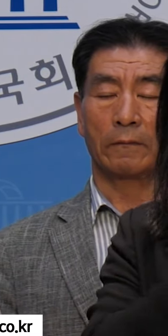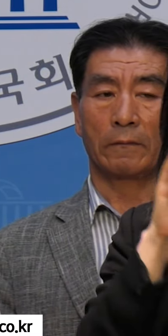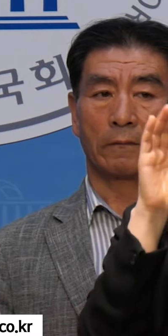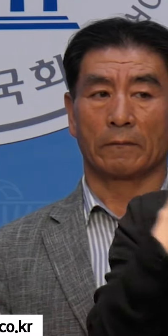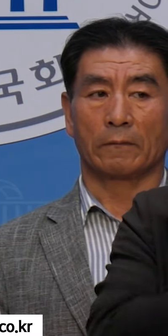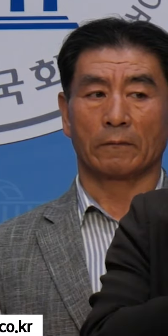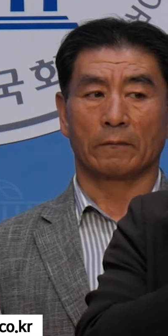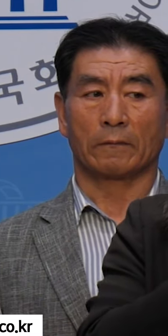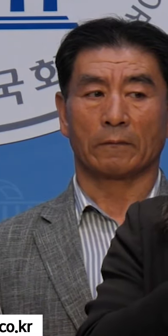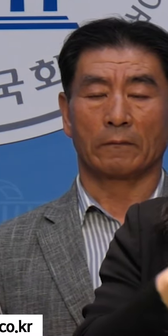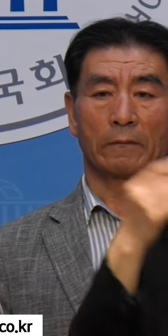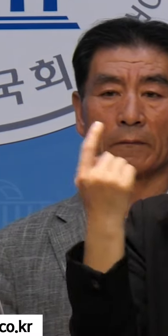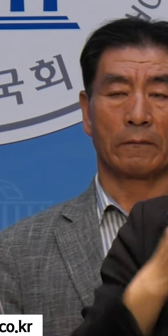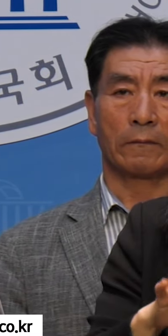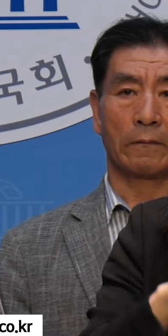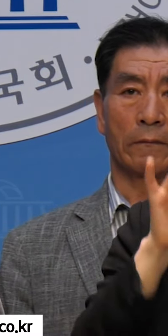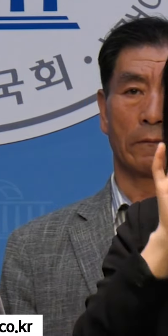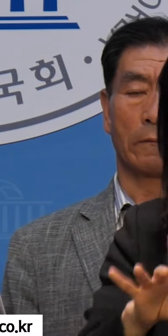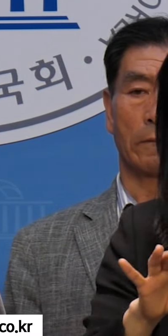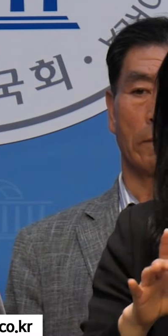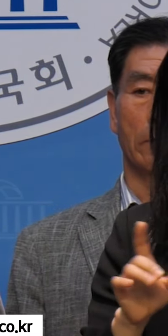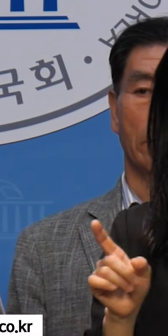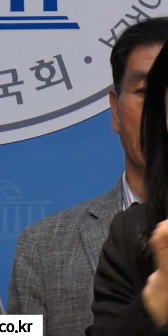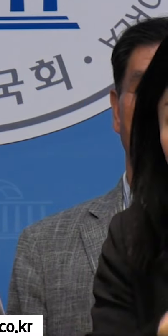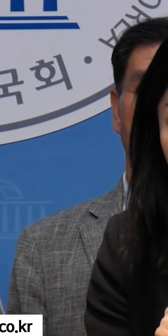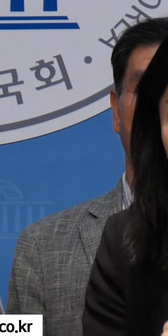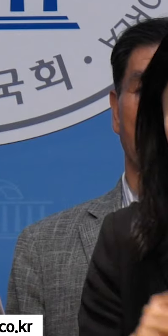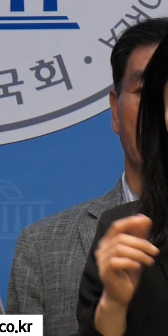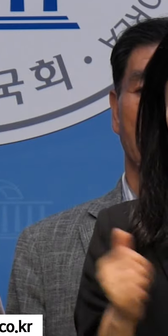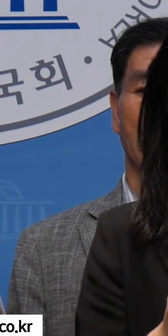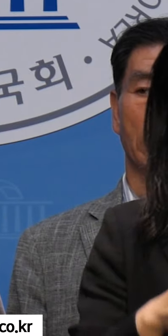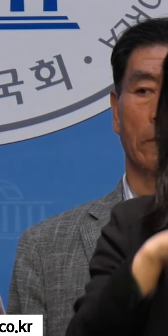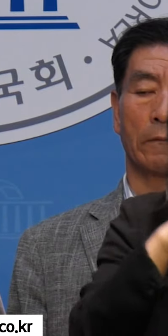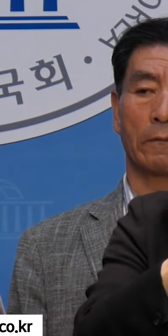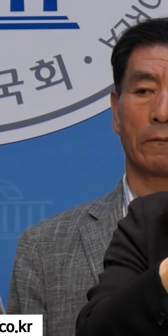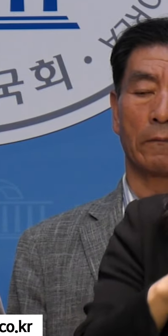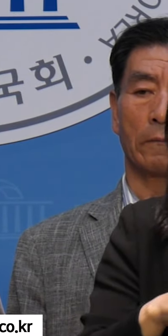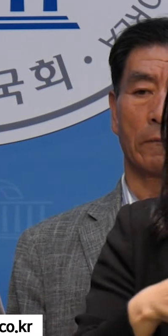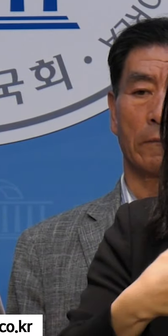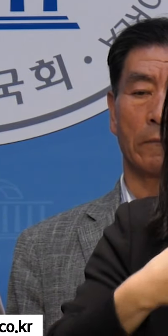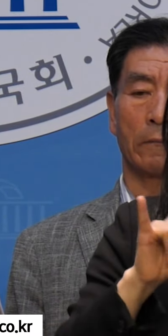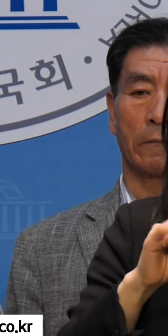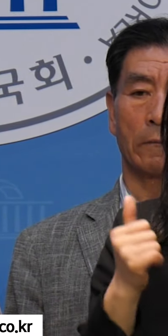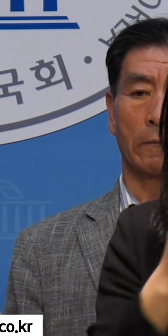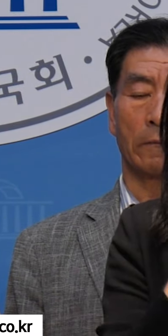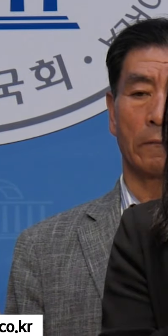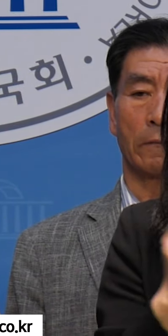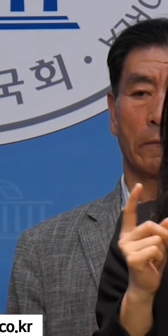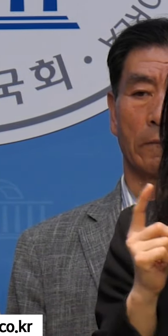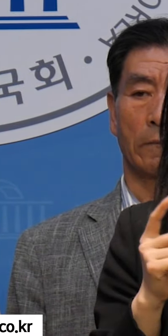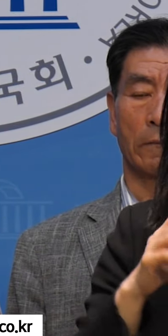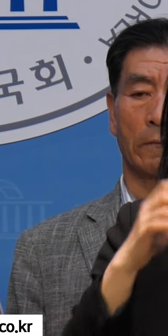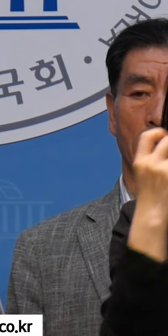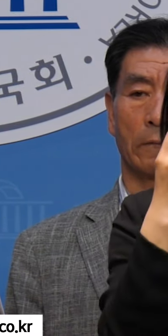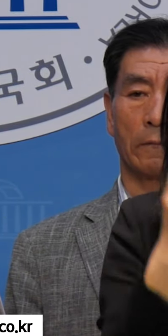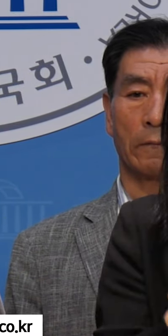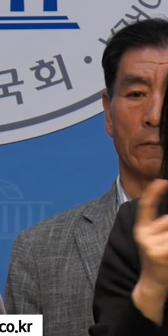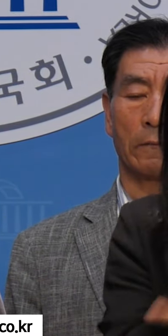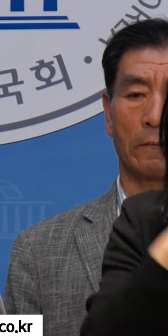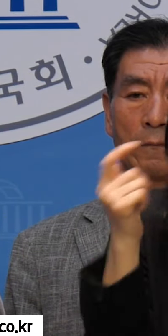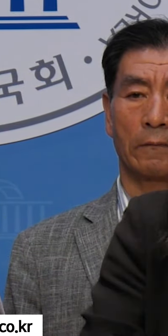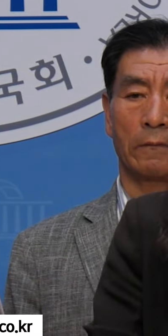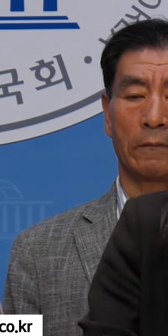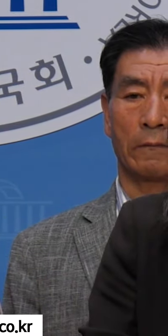최악인 오명을 쓰지 않으려면 국회 자체의 무용론에까지 국민 분노가 폭발하지 않으려면